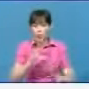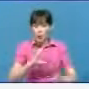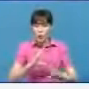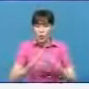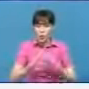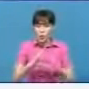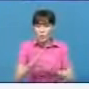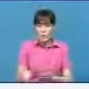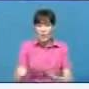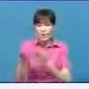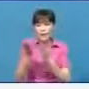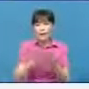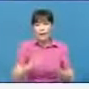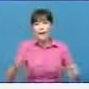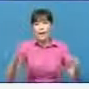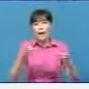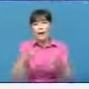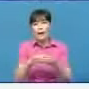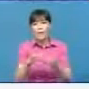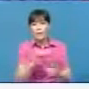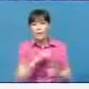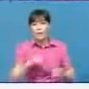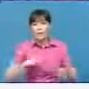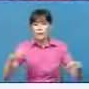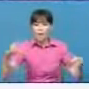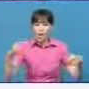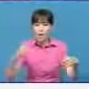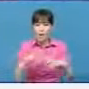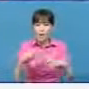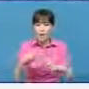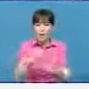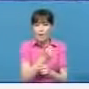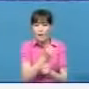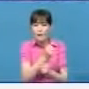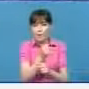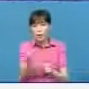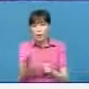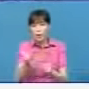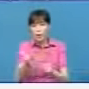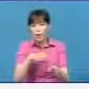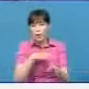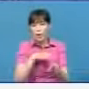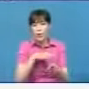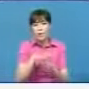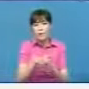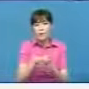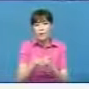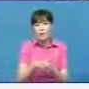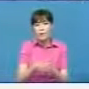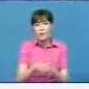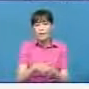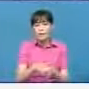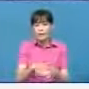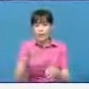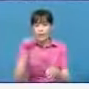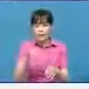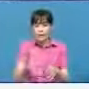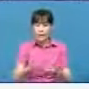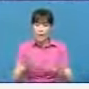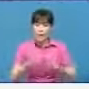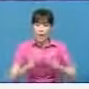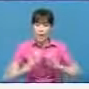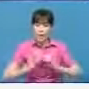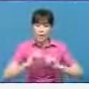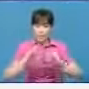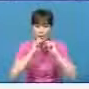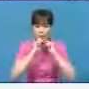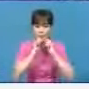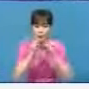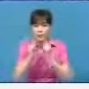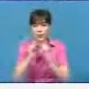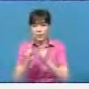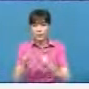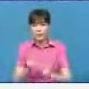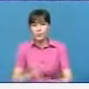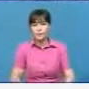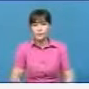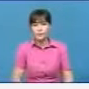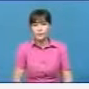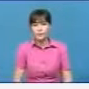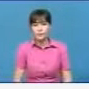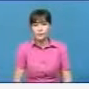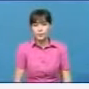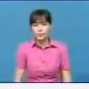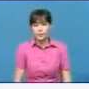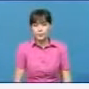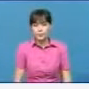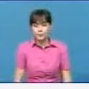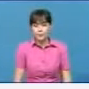аудандарынан келген командалар өз қарсыластарынан басым түсті. Сөйтіп ұйымдастырушылар тарапынан тағайындалған бағалы сыйлықтармен марапатталды.